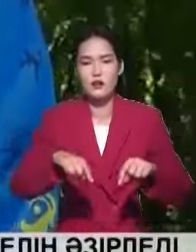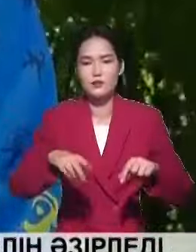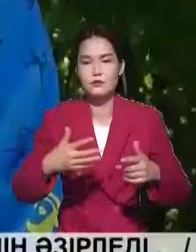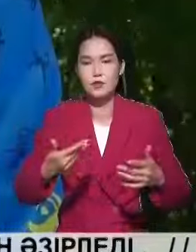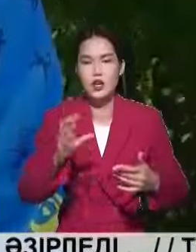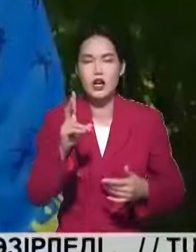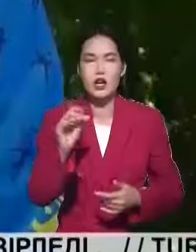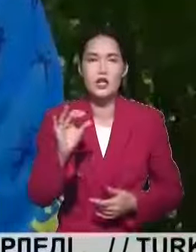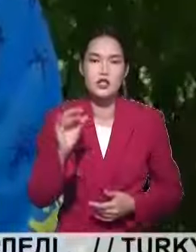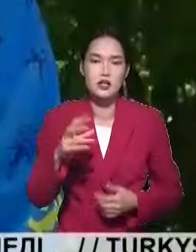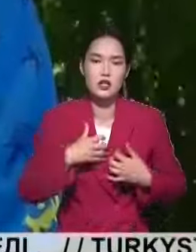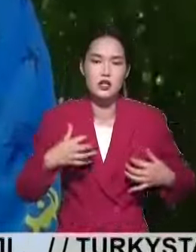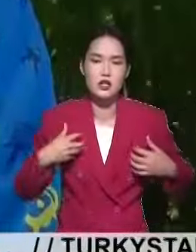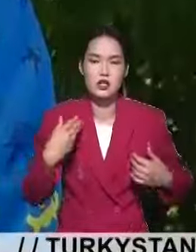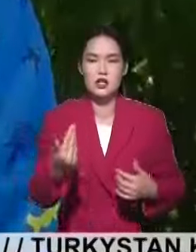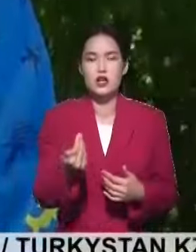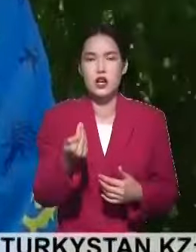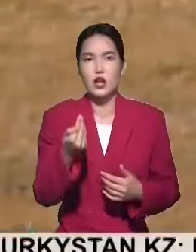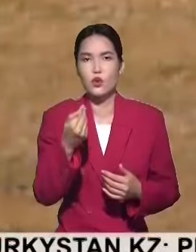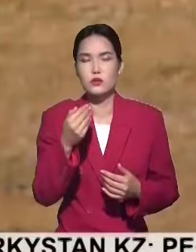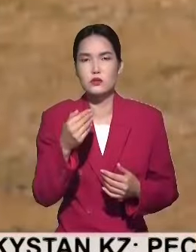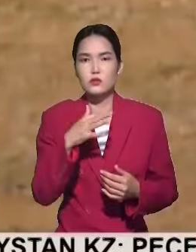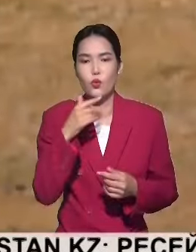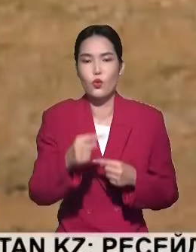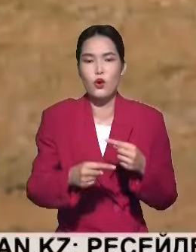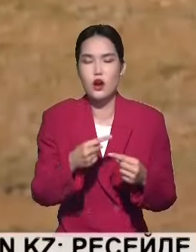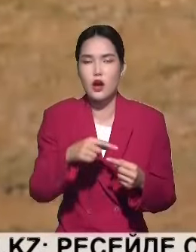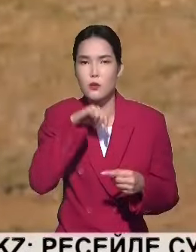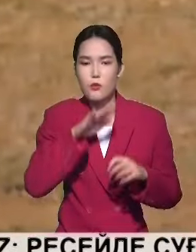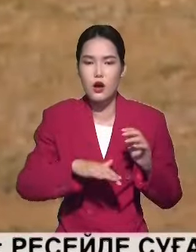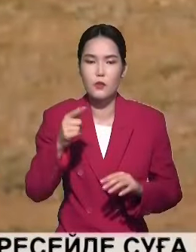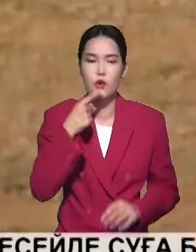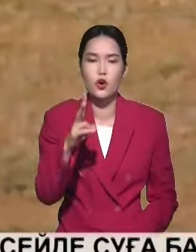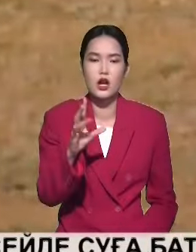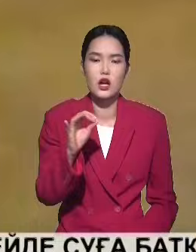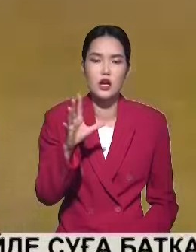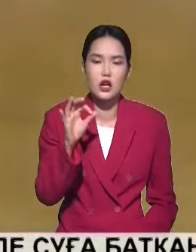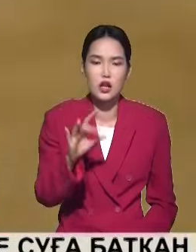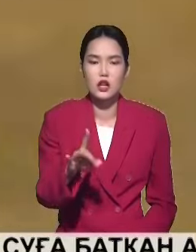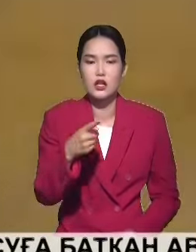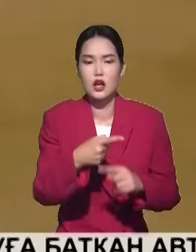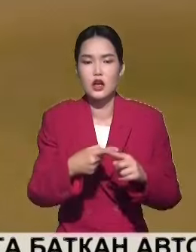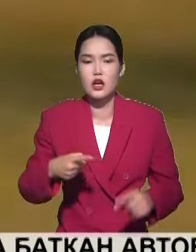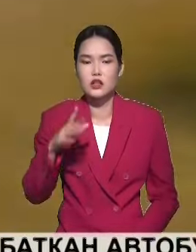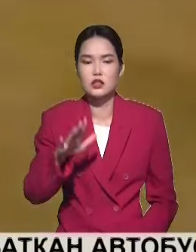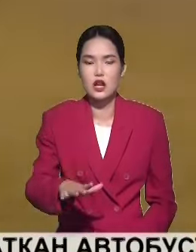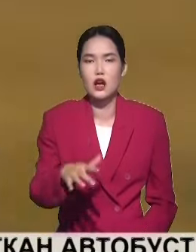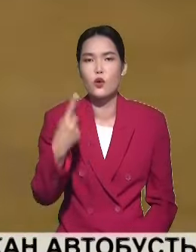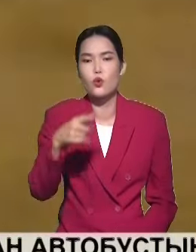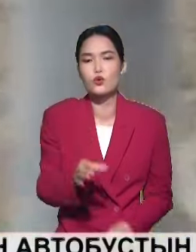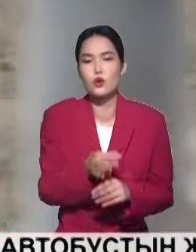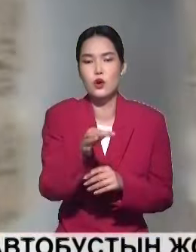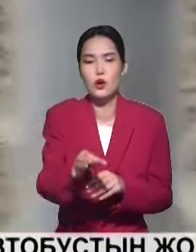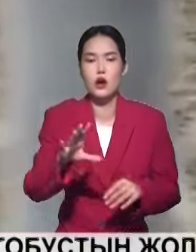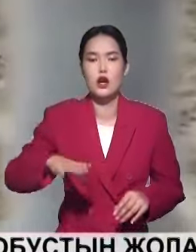керек, шаруалардың айтып отырған 1 000 000 кейігі жоқ. Мамандардың айтуынша, кейіктердің жартысына жуығы қазір ресей асқан. Енді біразы